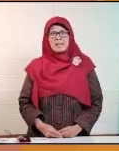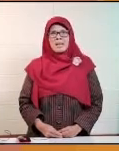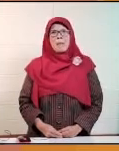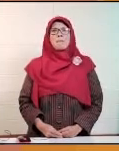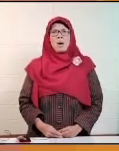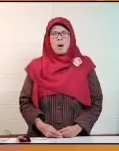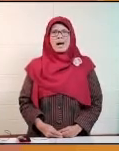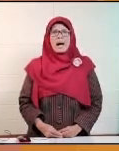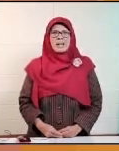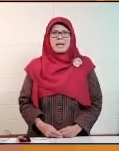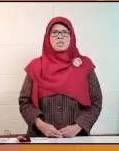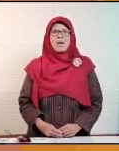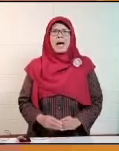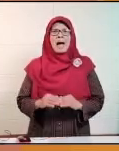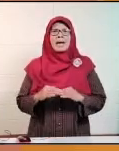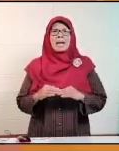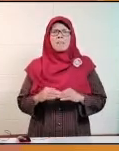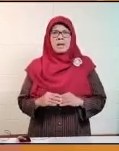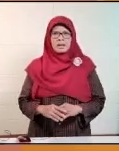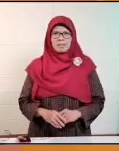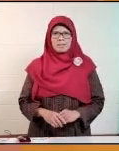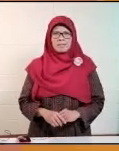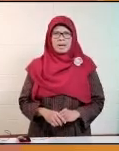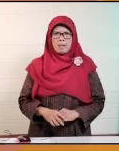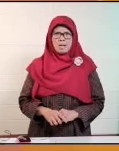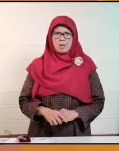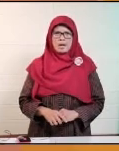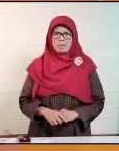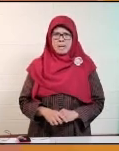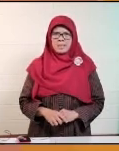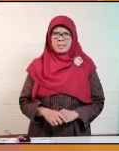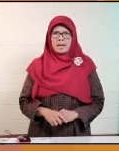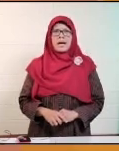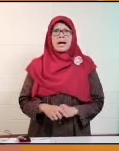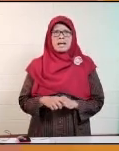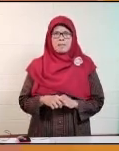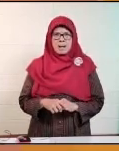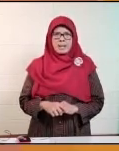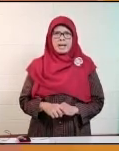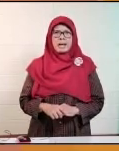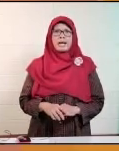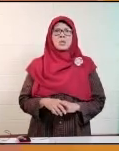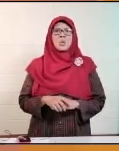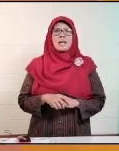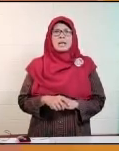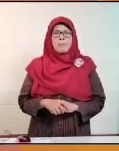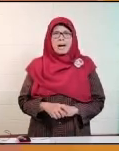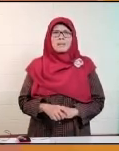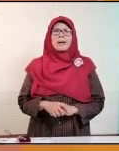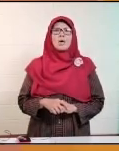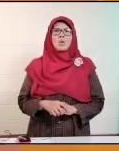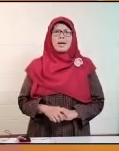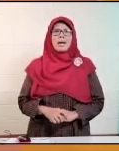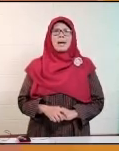menandai bahwa kalian sudah akil baligh Apa itu akil baligh akil baligh itu